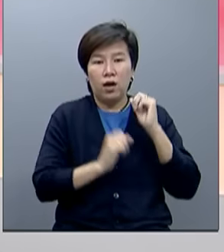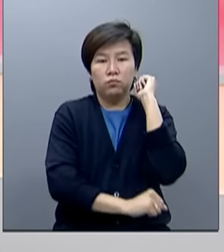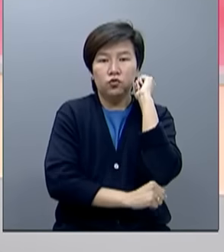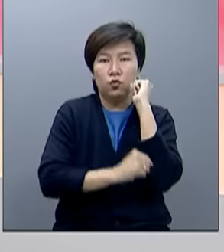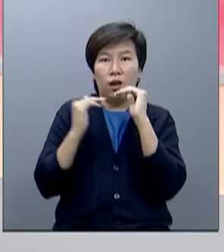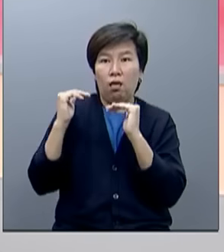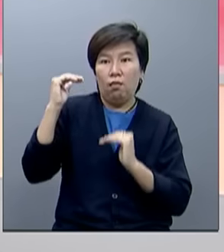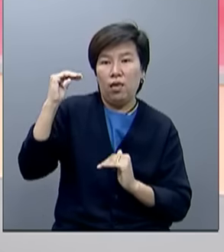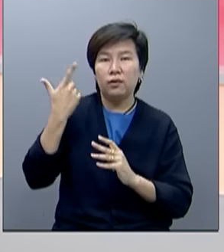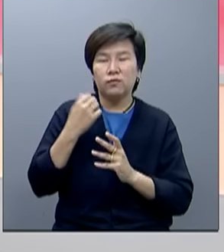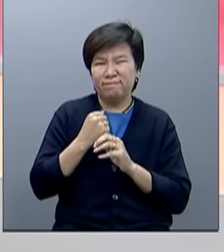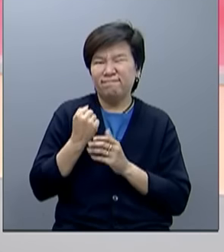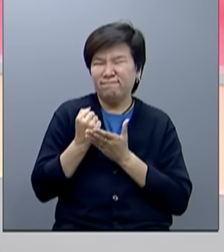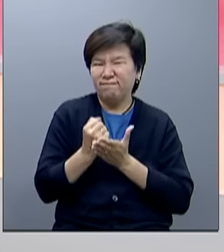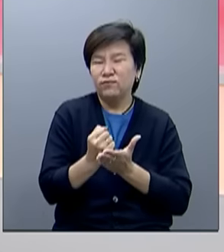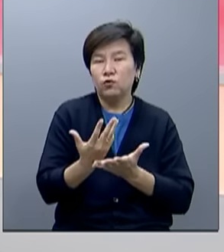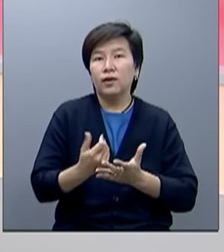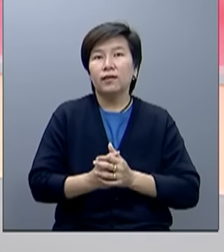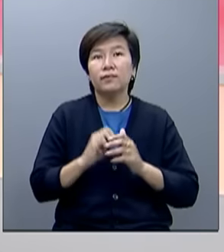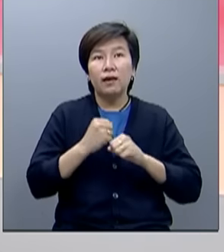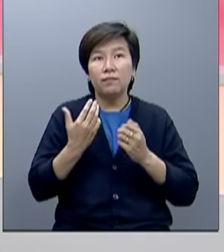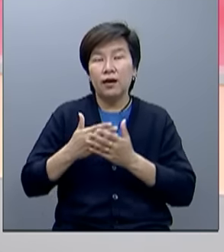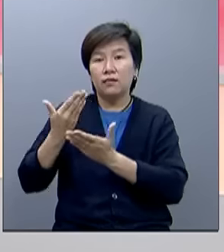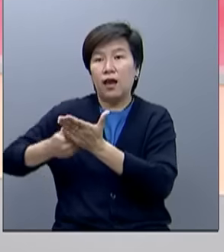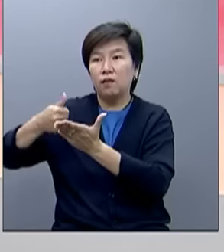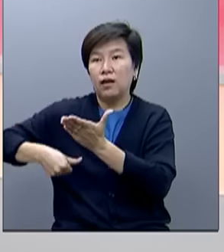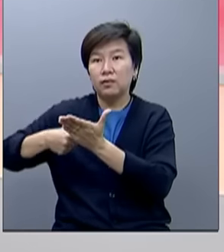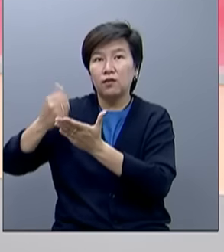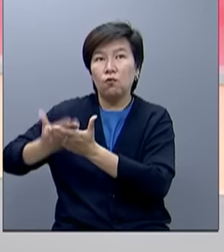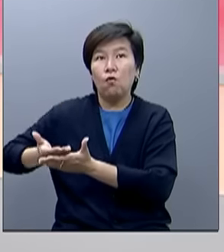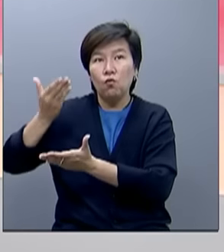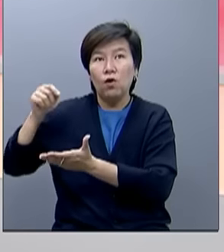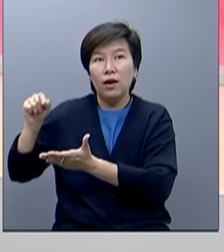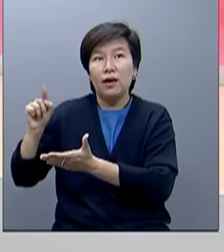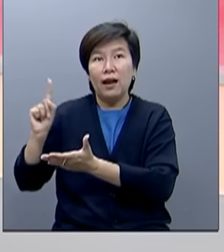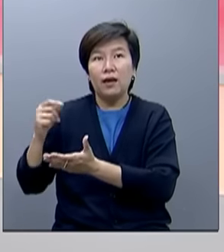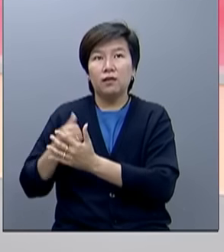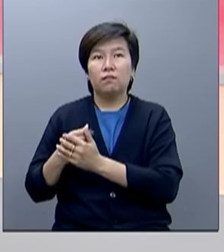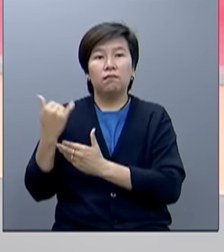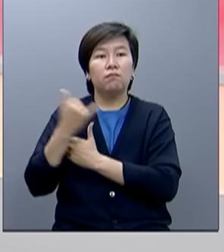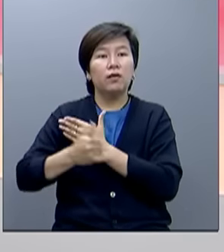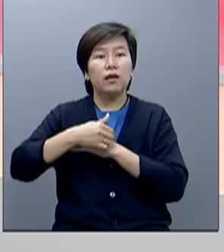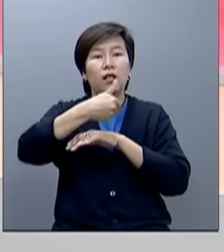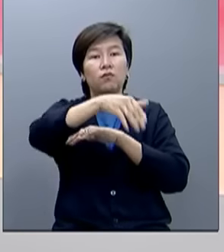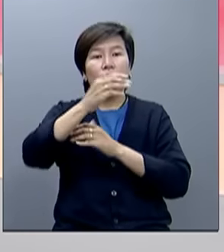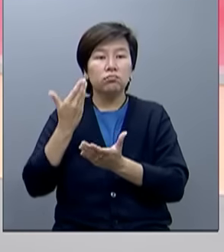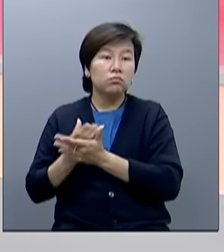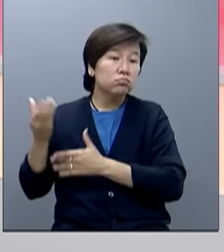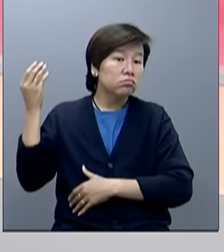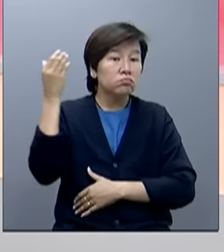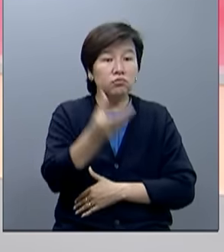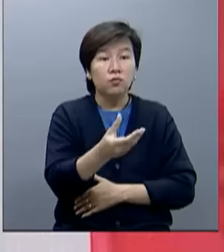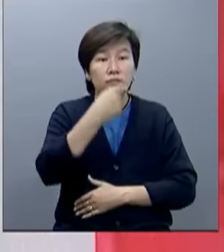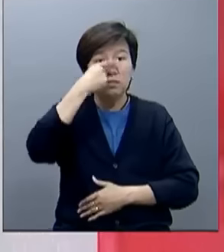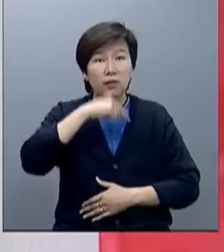เน้นการปรับเพดานการเก็บภาษีคนรวยทำให้คนที่เขามีสตางค์เยอะเนี่ยเาหอบเงินออกมานอกประเทศคุณผู้ชมมาลงทุนในบ้านเราเขา